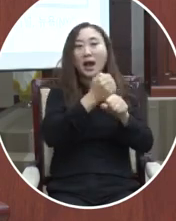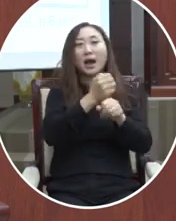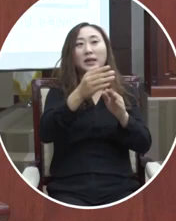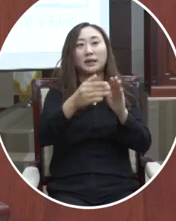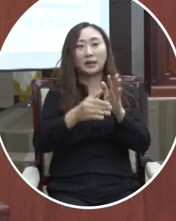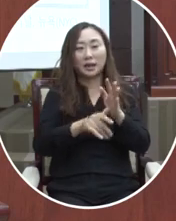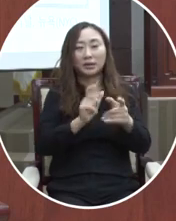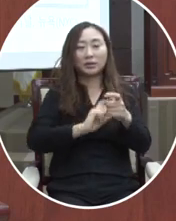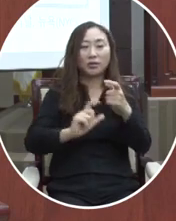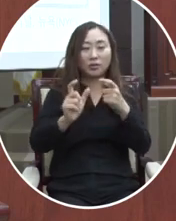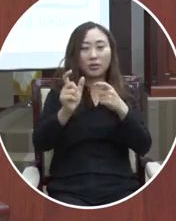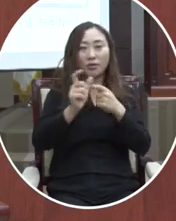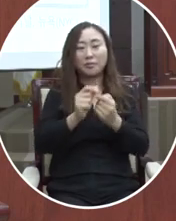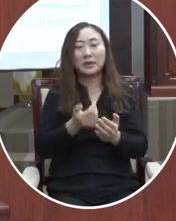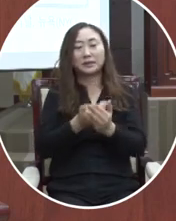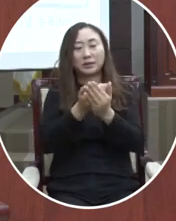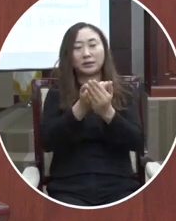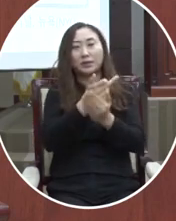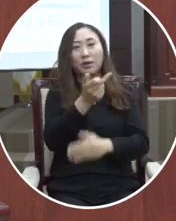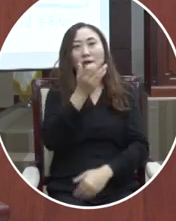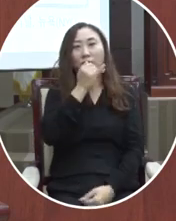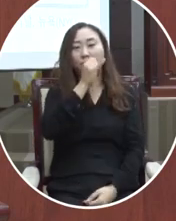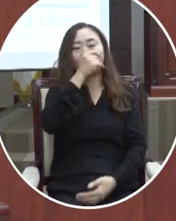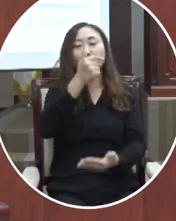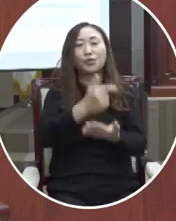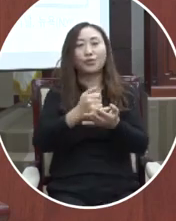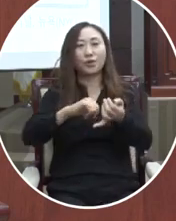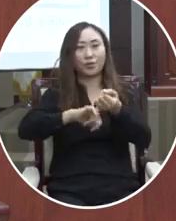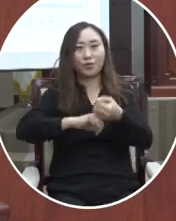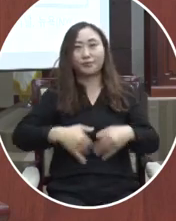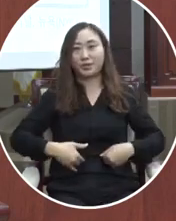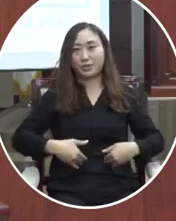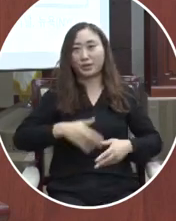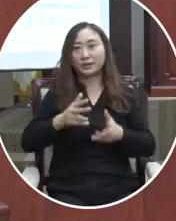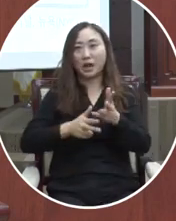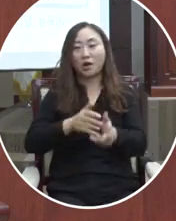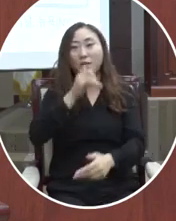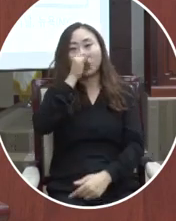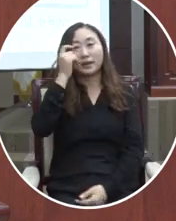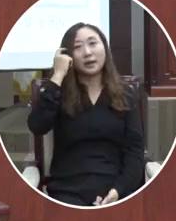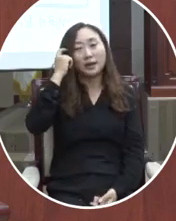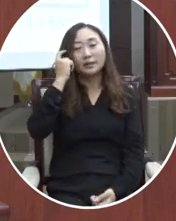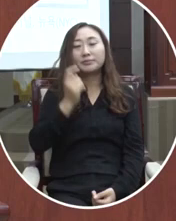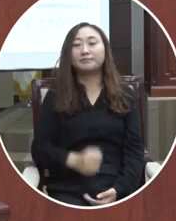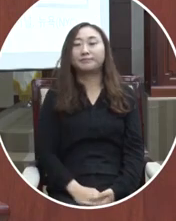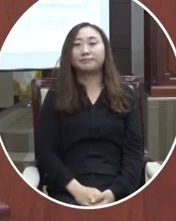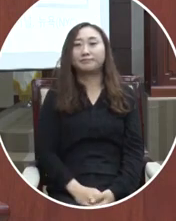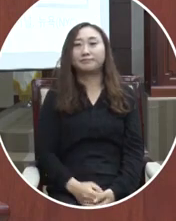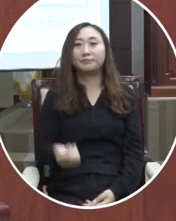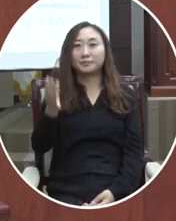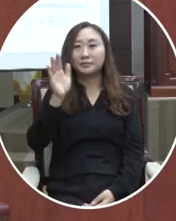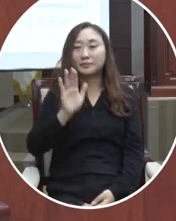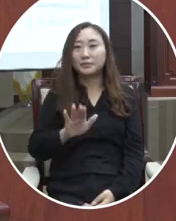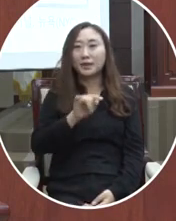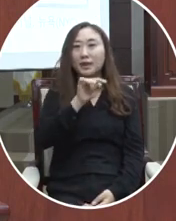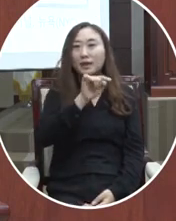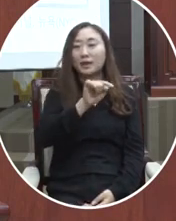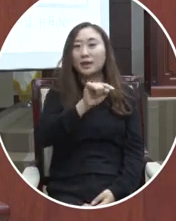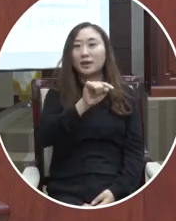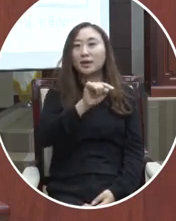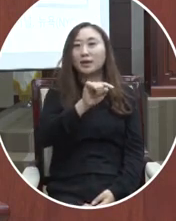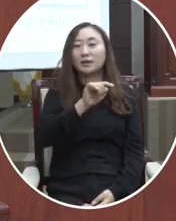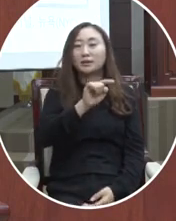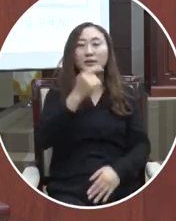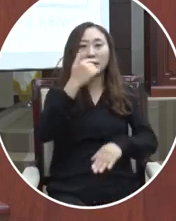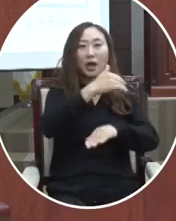지역발전에 새로운 동력으로 우리 노원에 꼭 필요한 사업이라 생각합니다. 그러나 주요